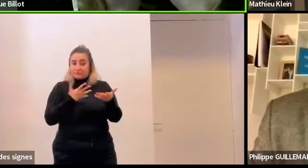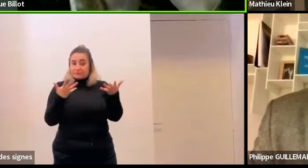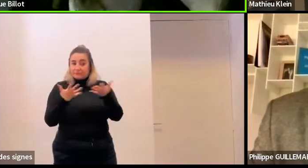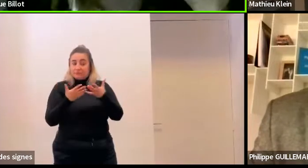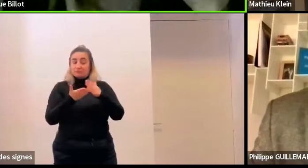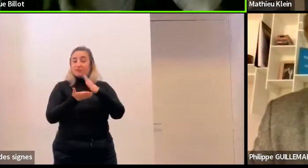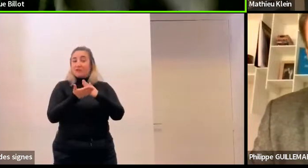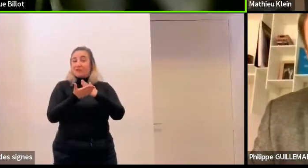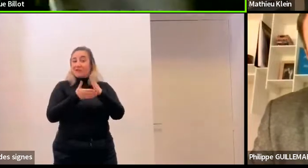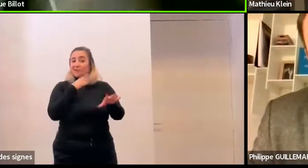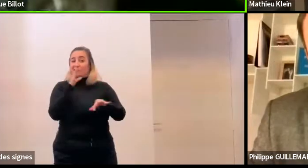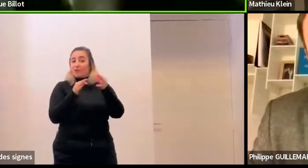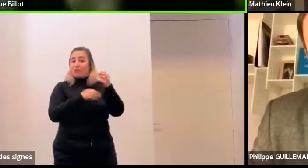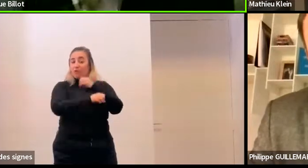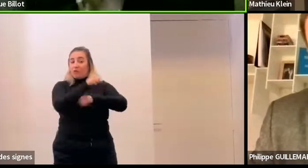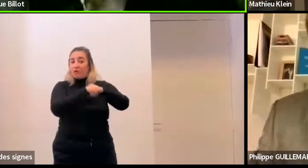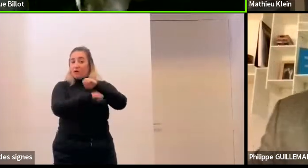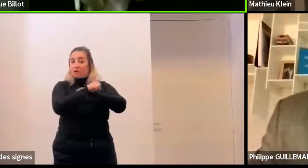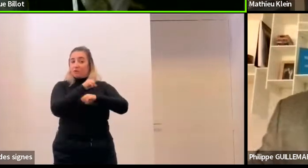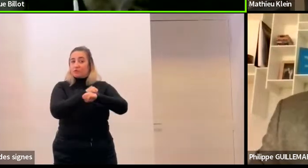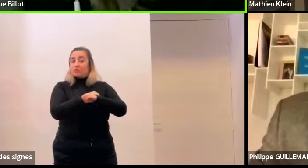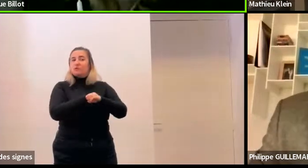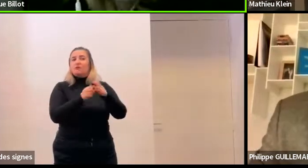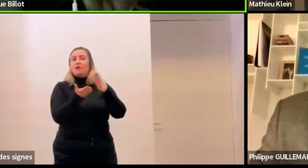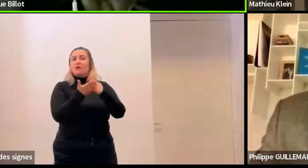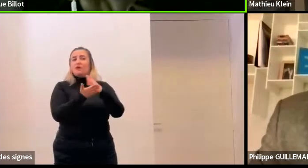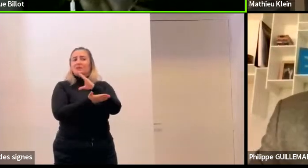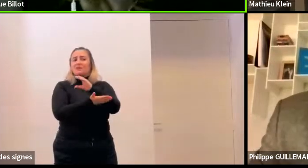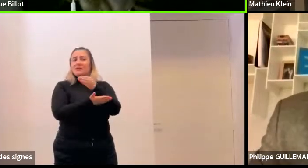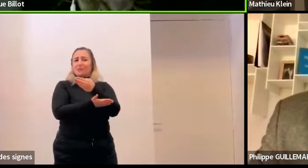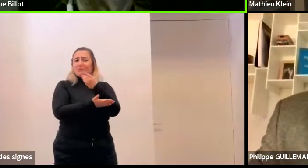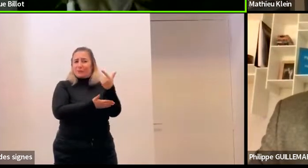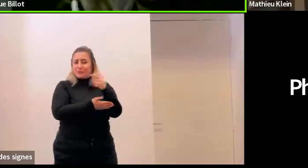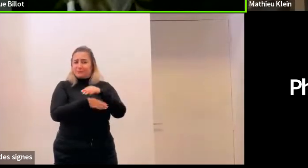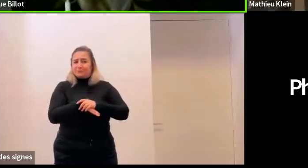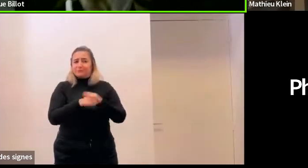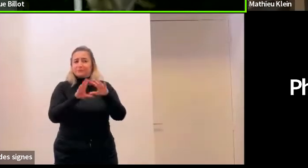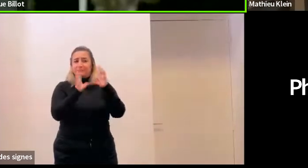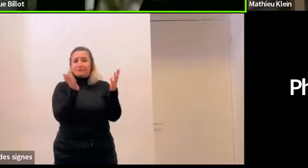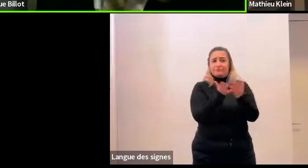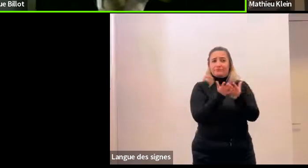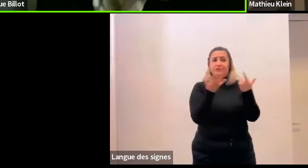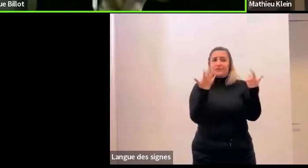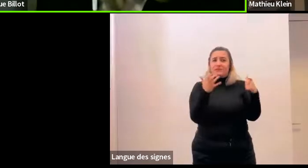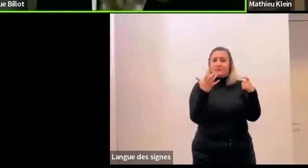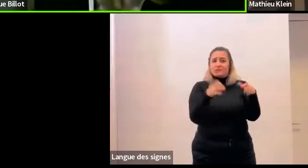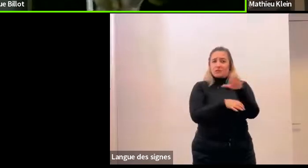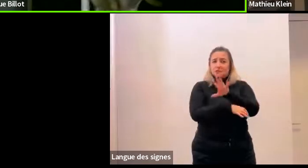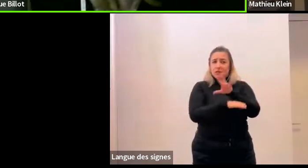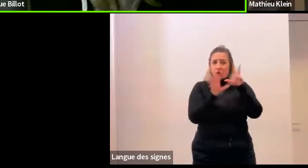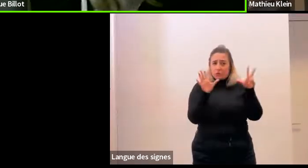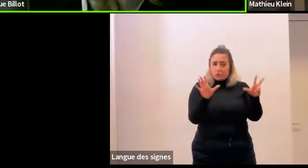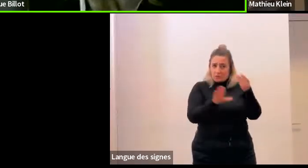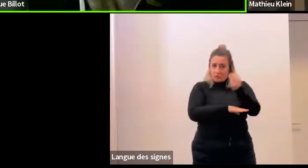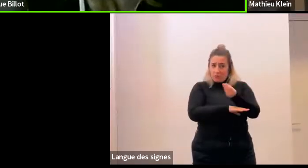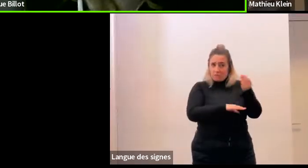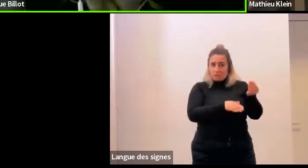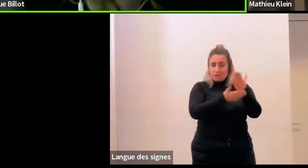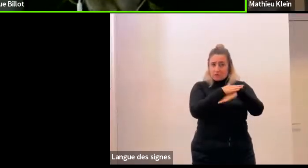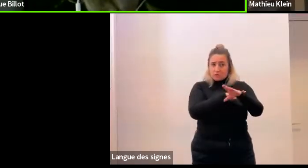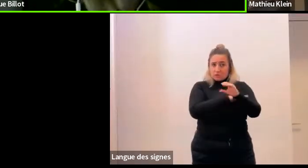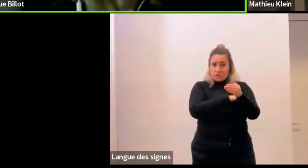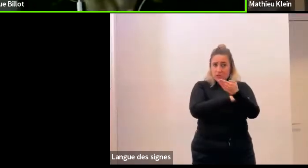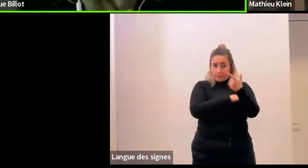des classes de découverte pour les enfants de CM2. Il y a 758 enfants en CM2 cette